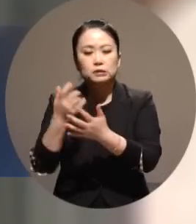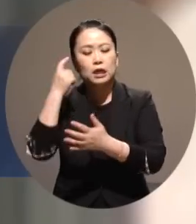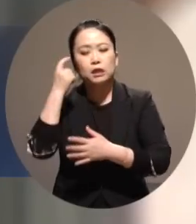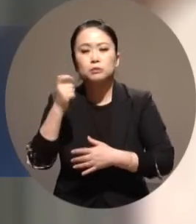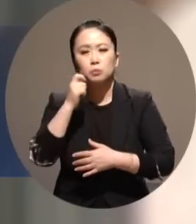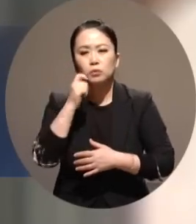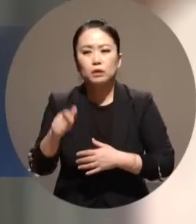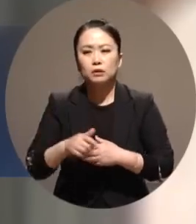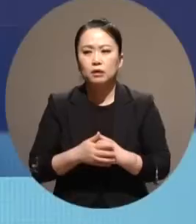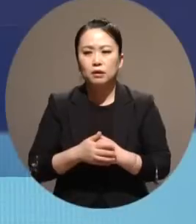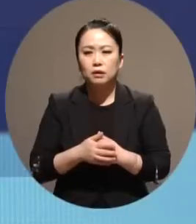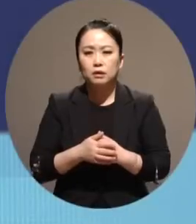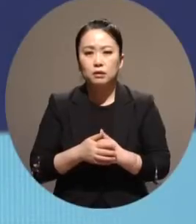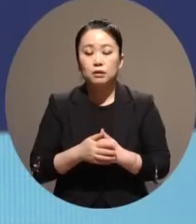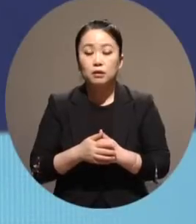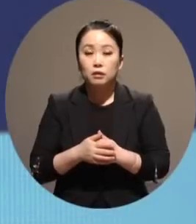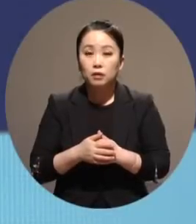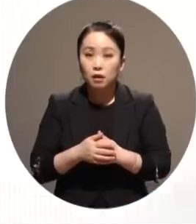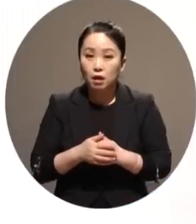지금 벌어져가지고.